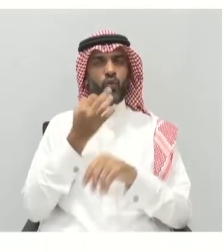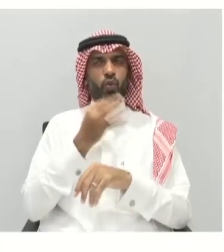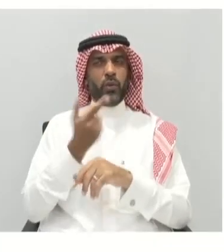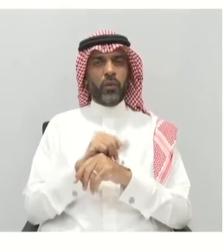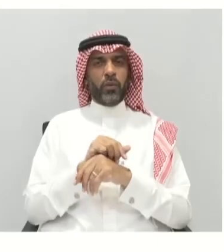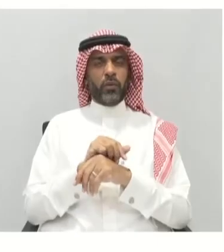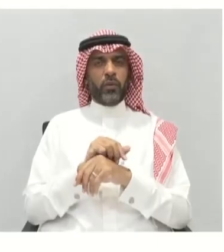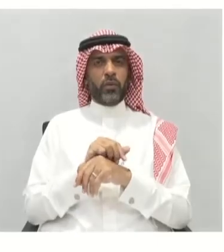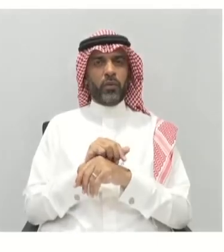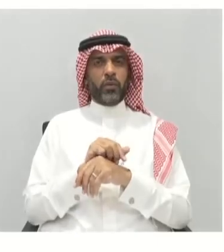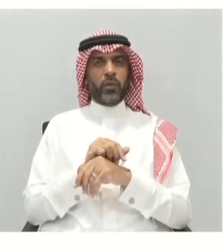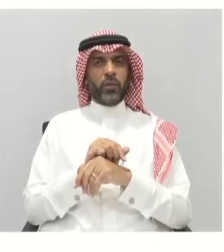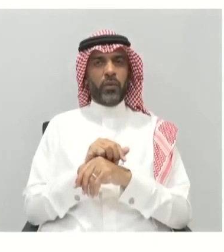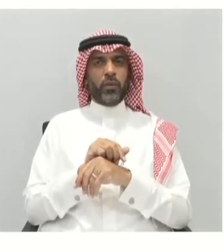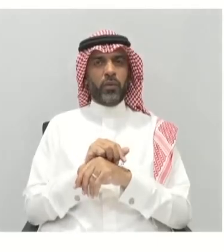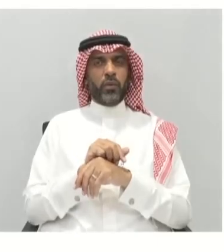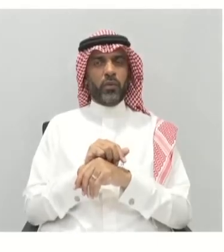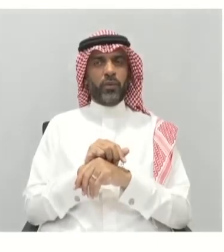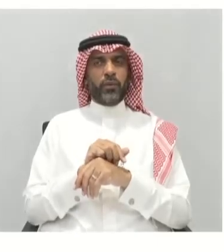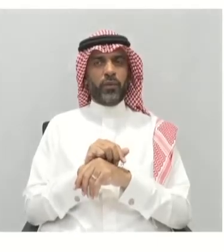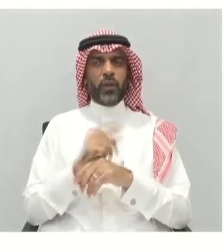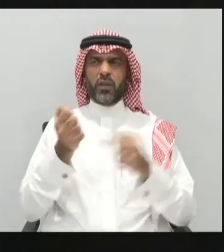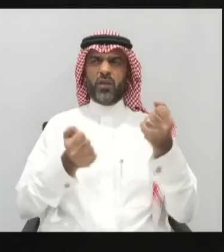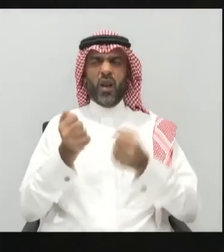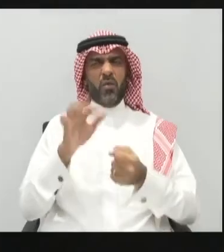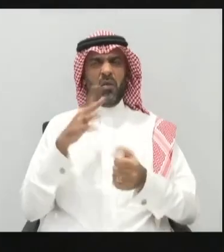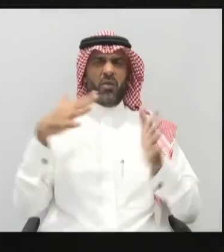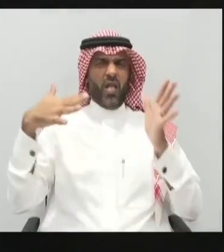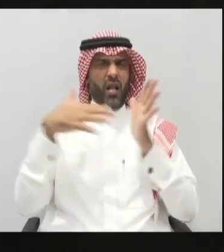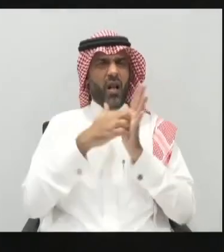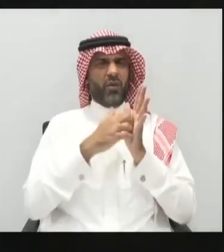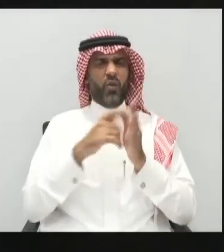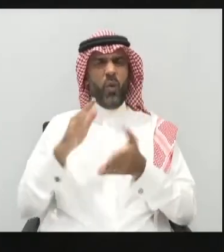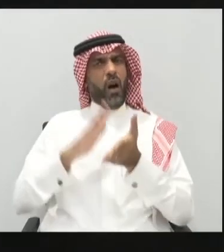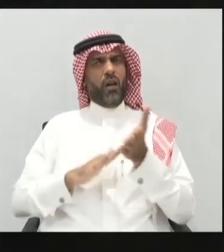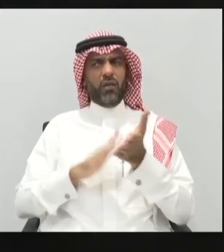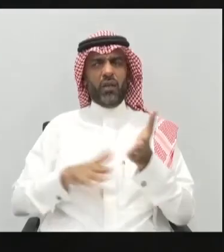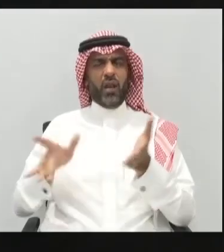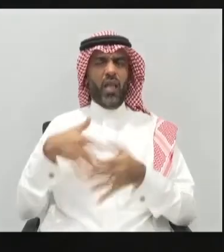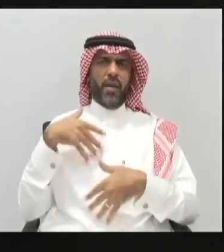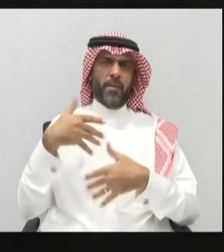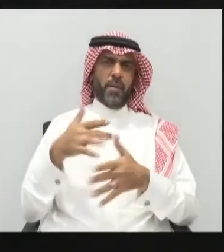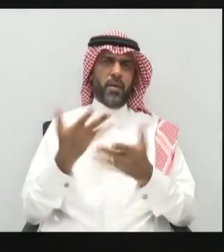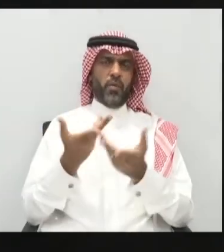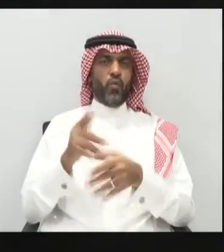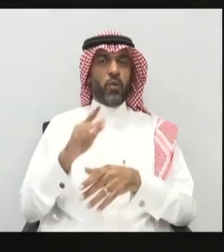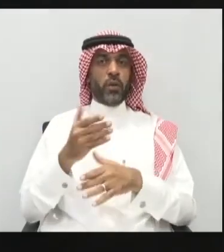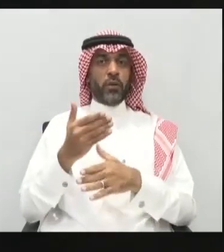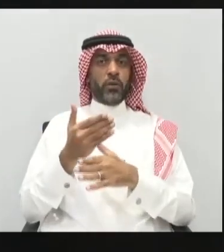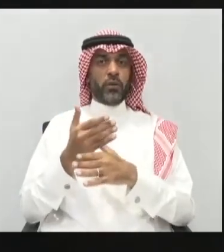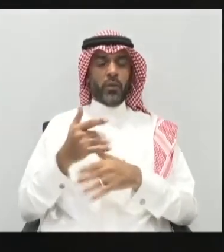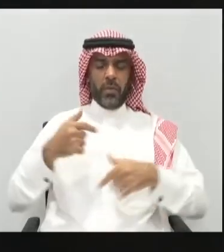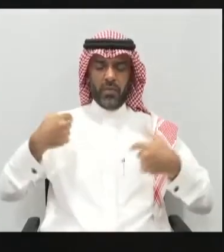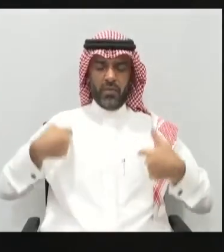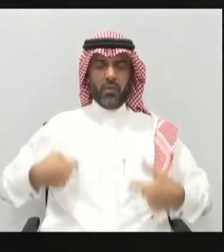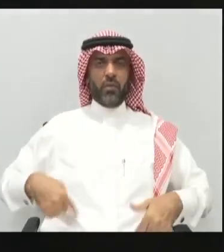السياره قد تسبب حوادث وهي خطيره وقد تسبب اصابات بالغه